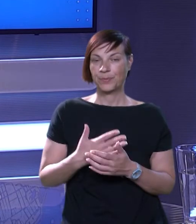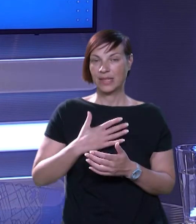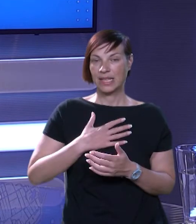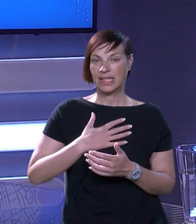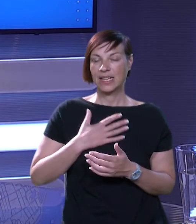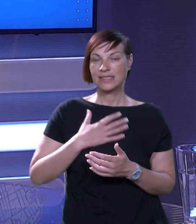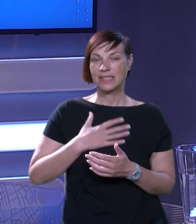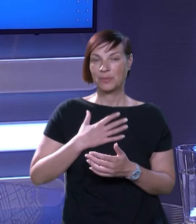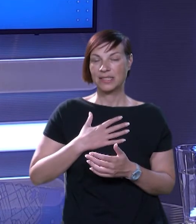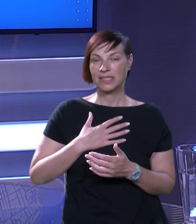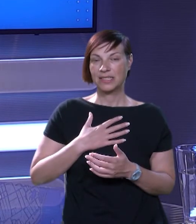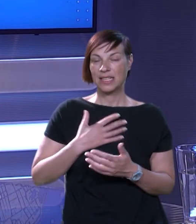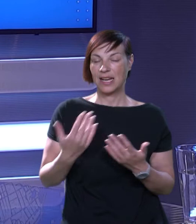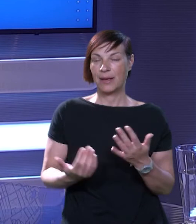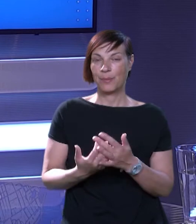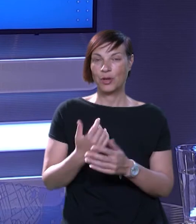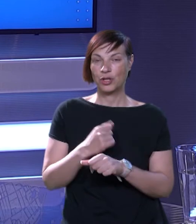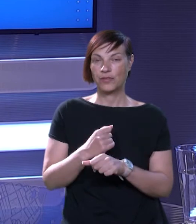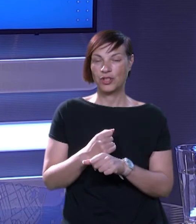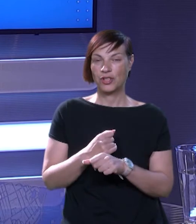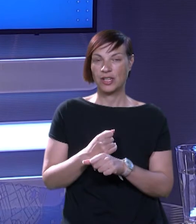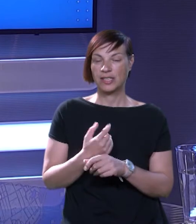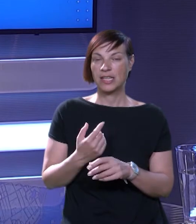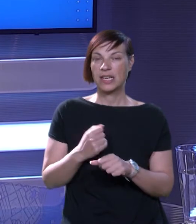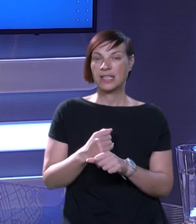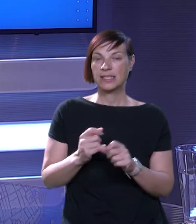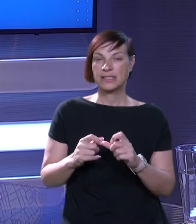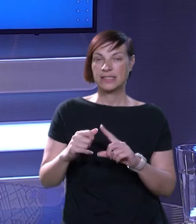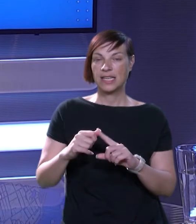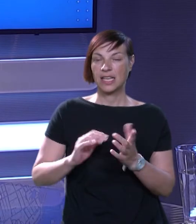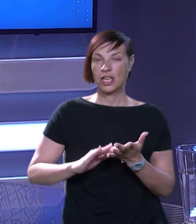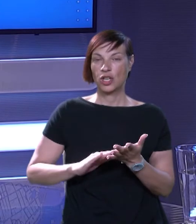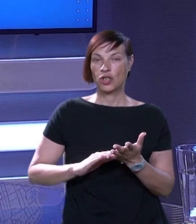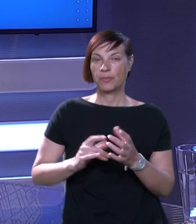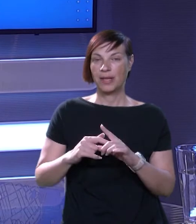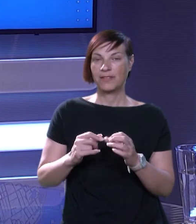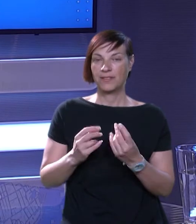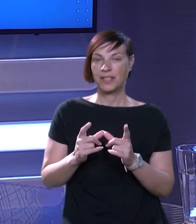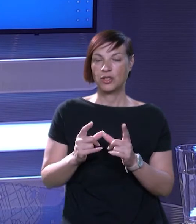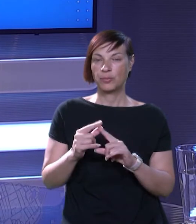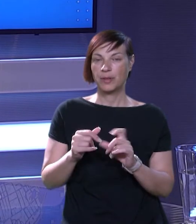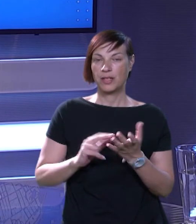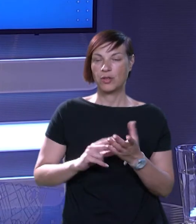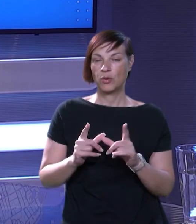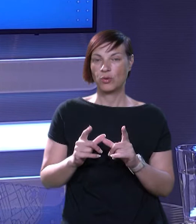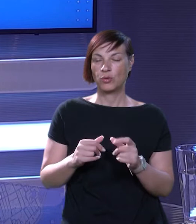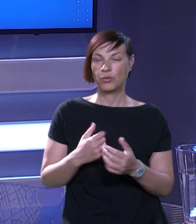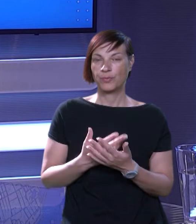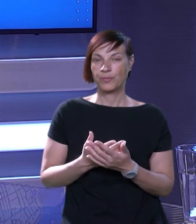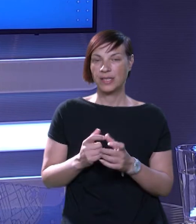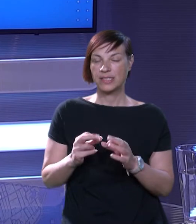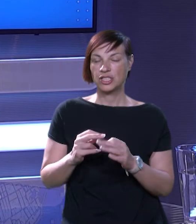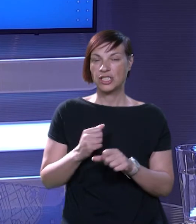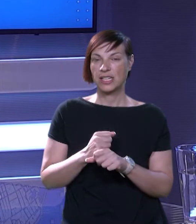I ja sam htjela s njima ponovno raditi. Radila sam sa Senkom, Evitu Peron, tad je Saša Antić